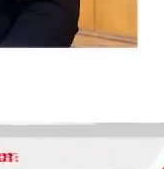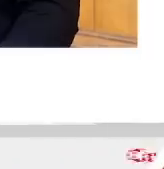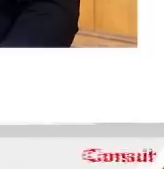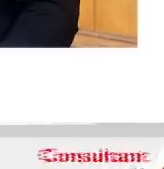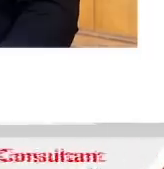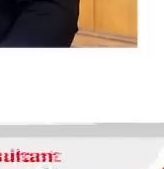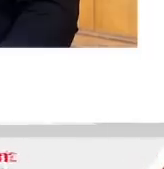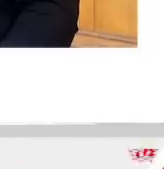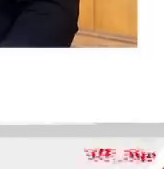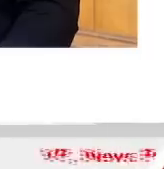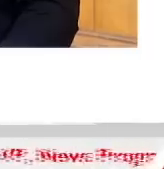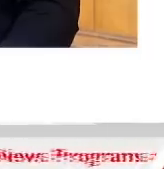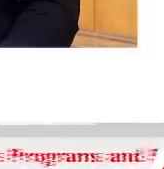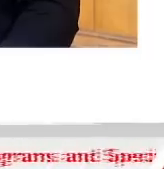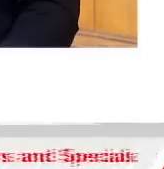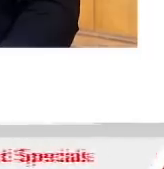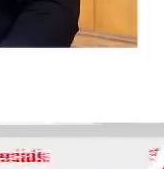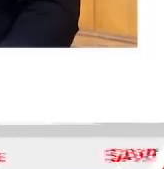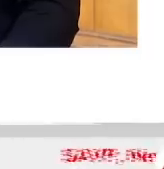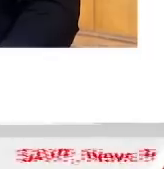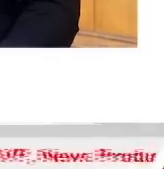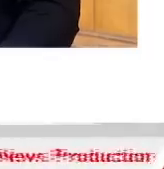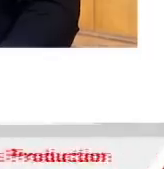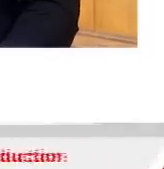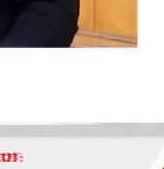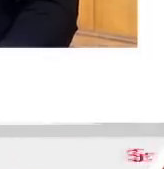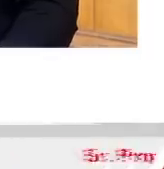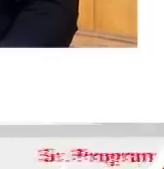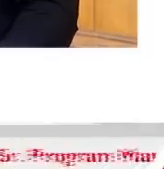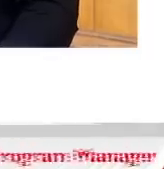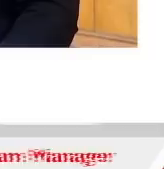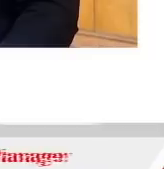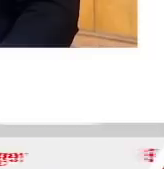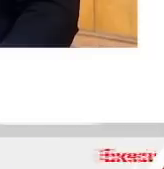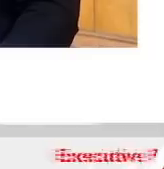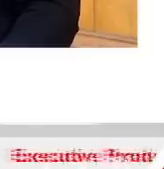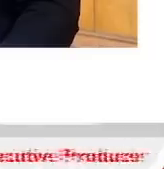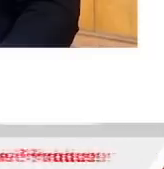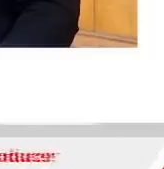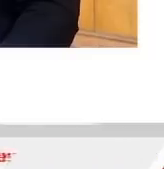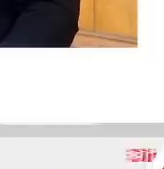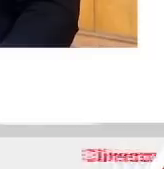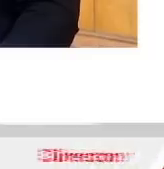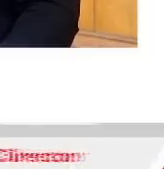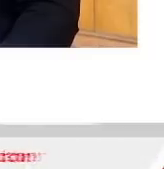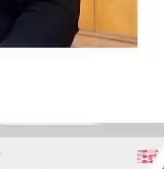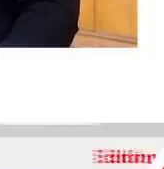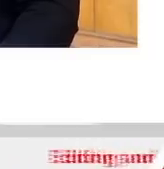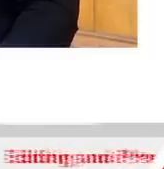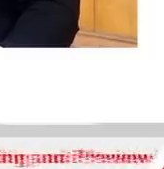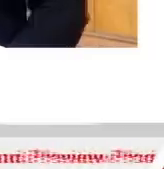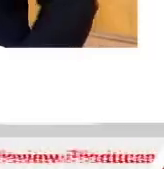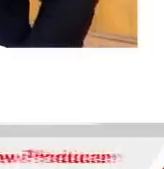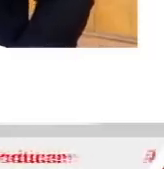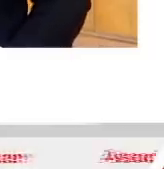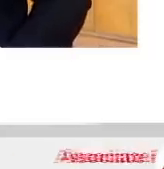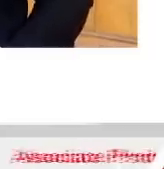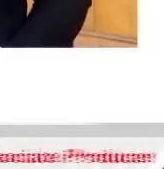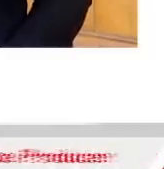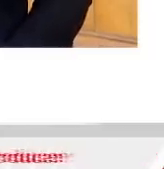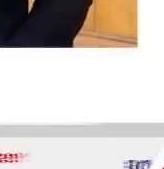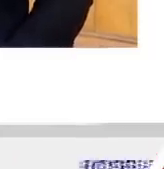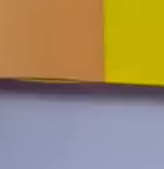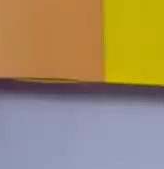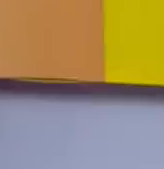Katotohanan, ako po si Connie Season. Buong puso para sa Pilipino, ako po si Rafi Tima. Kami ang inyong mga kasalo dito sa